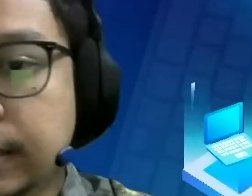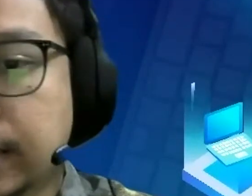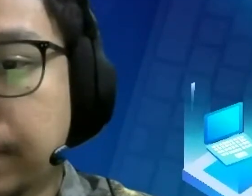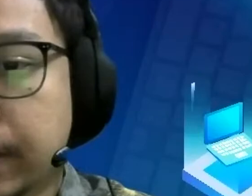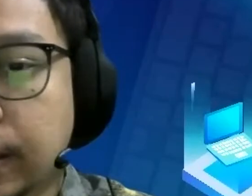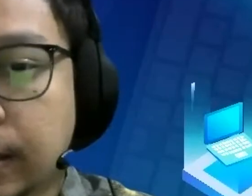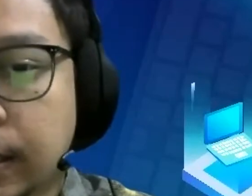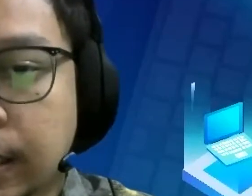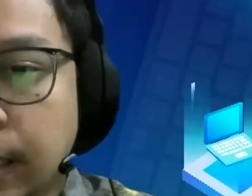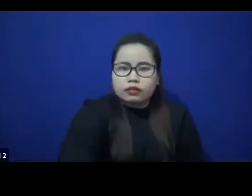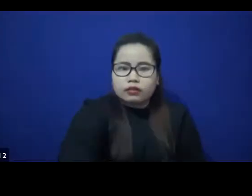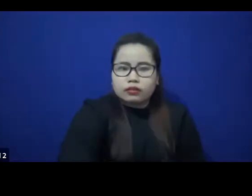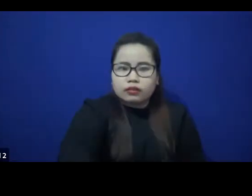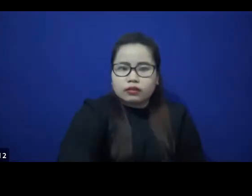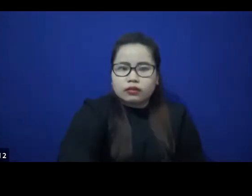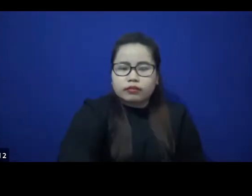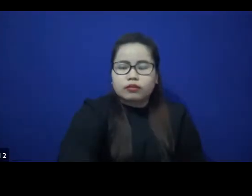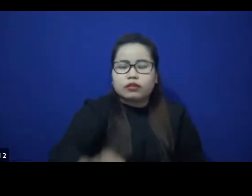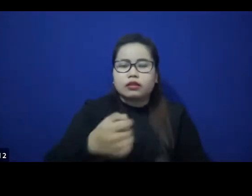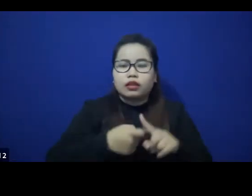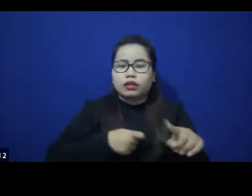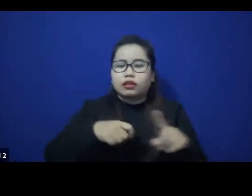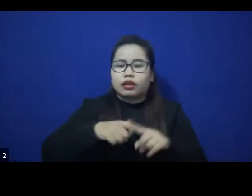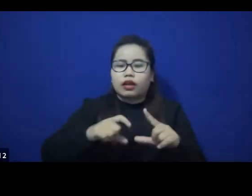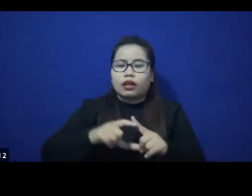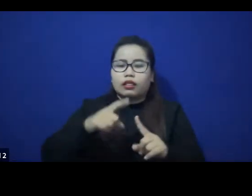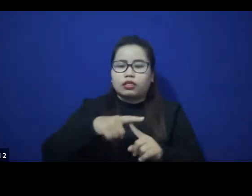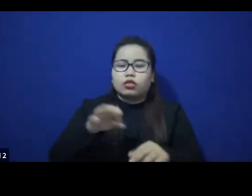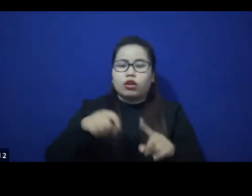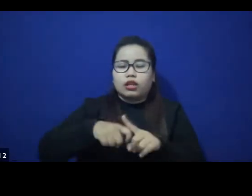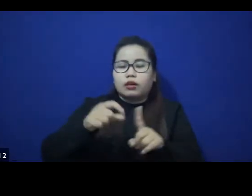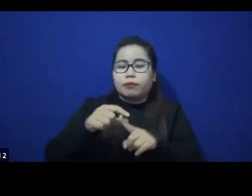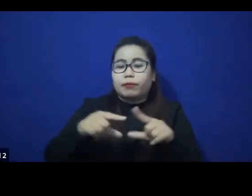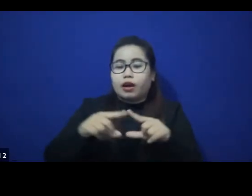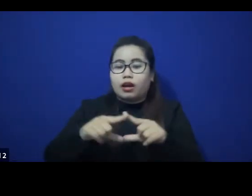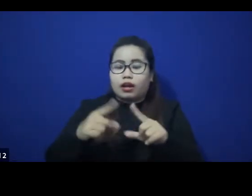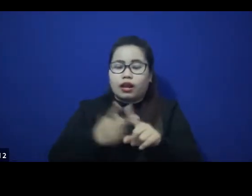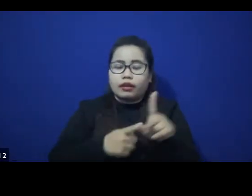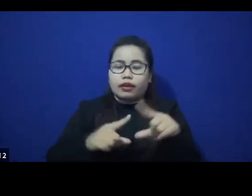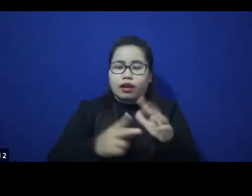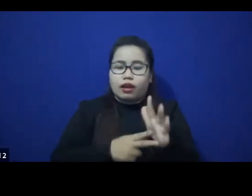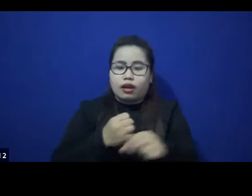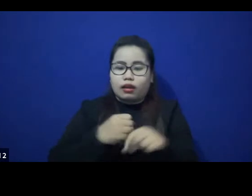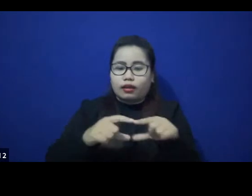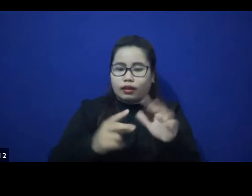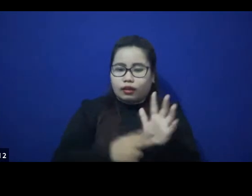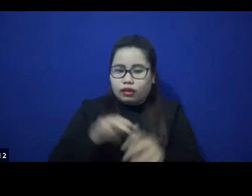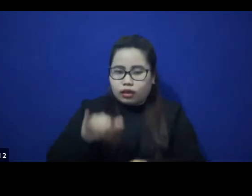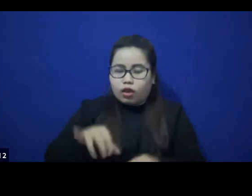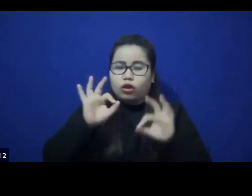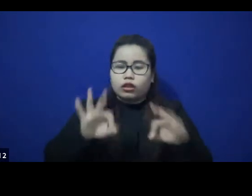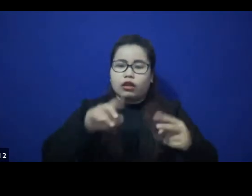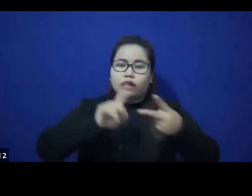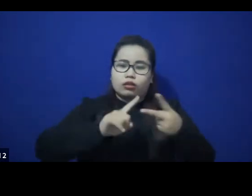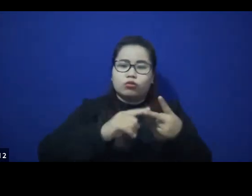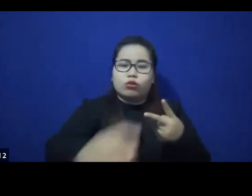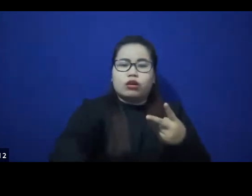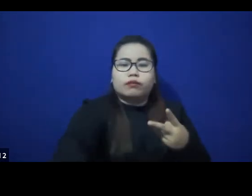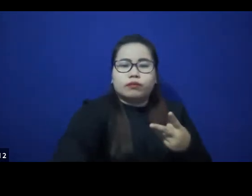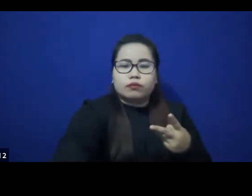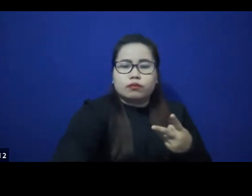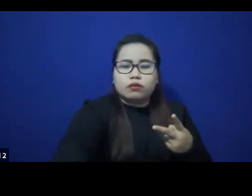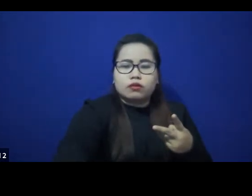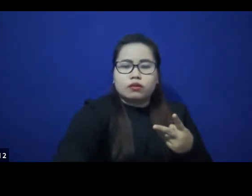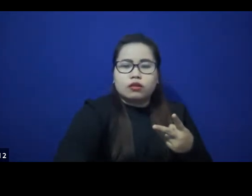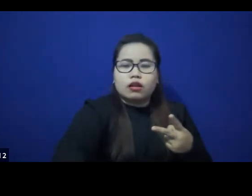Jerman berdansa May ke-3 Tholib Parahyangan gitu ya Kemudian yang kedua kami juga melakukan lomba